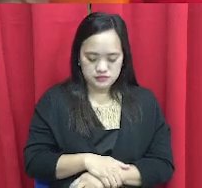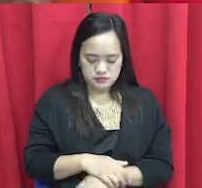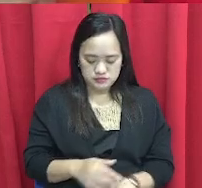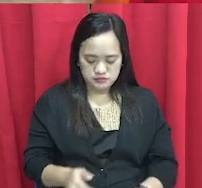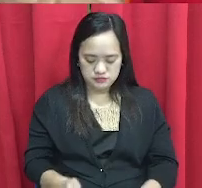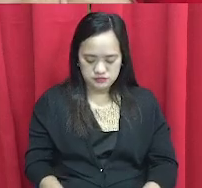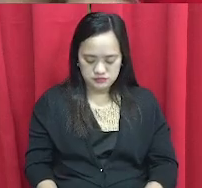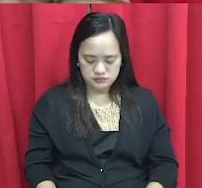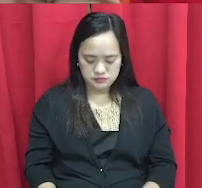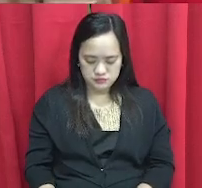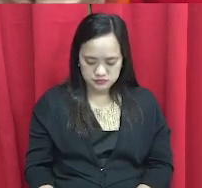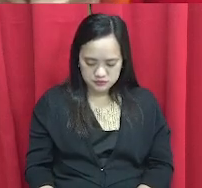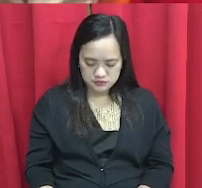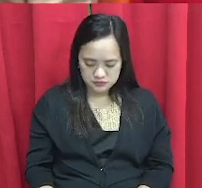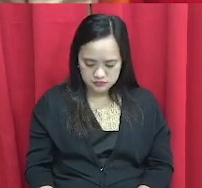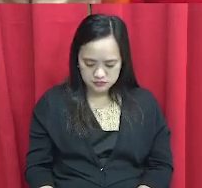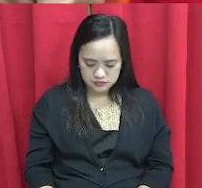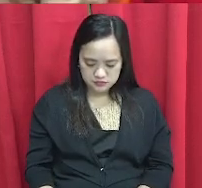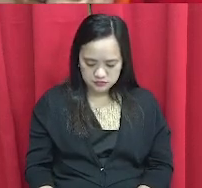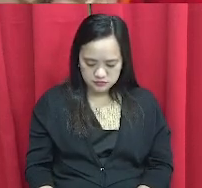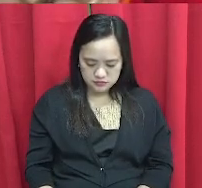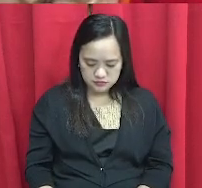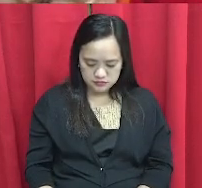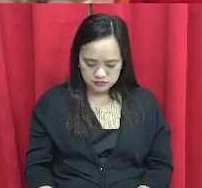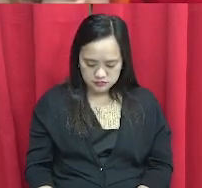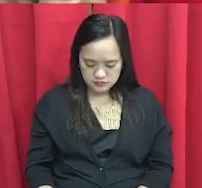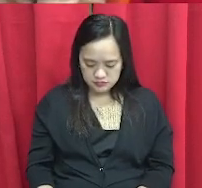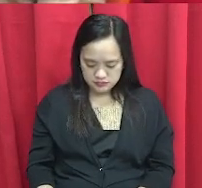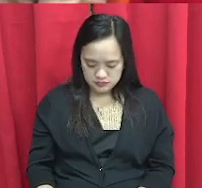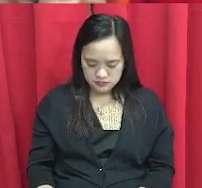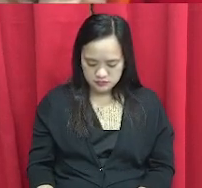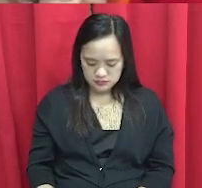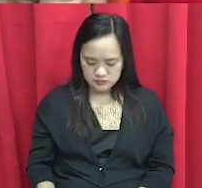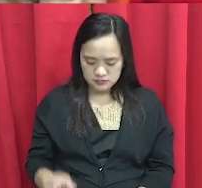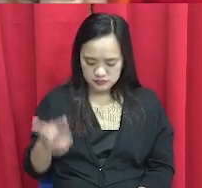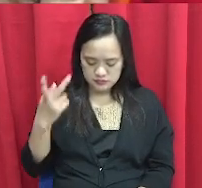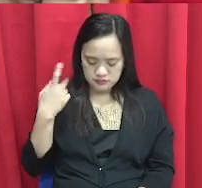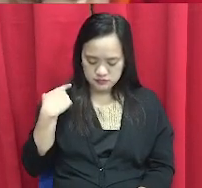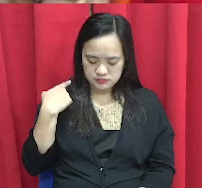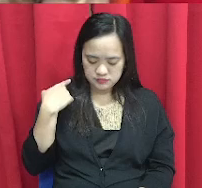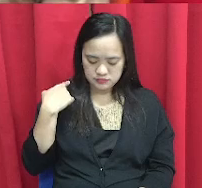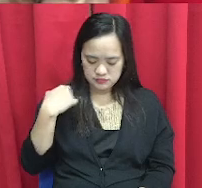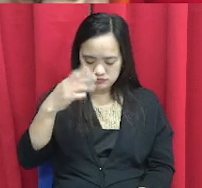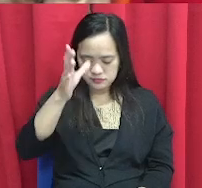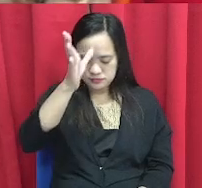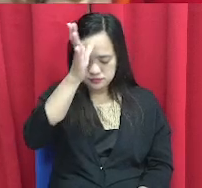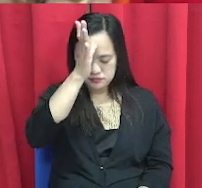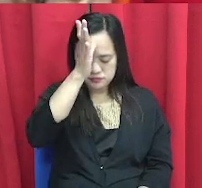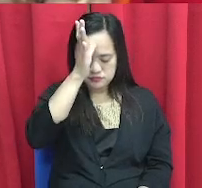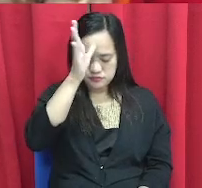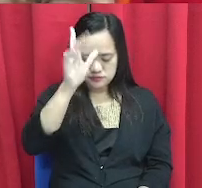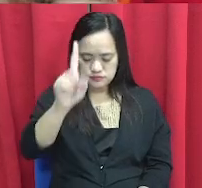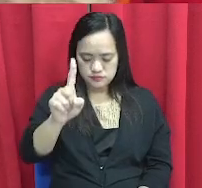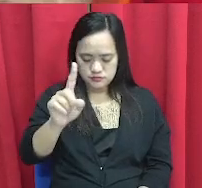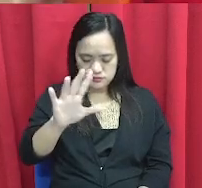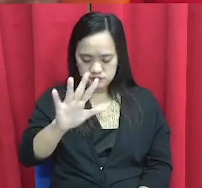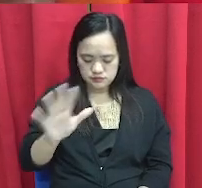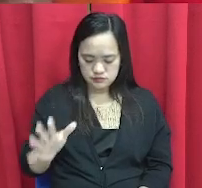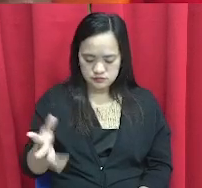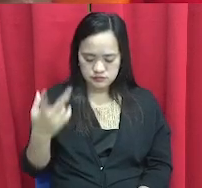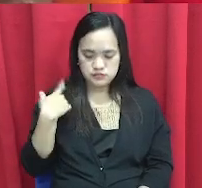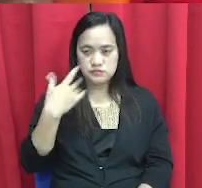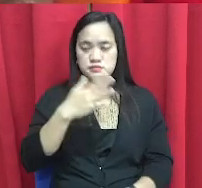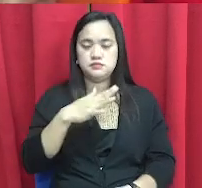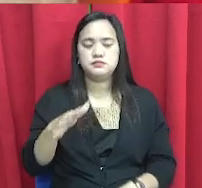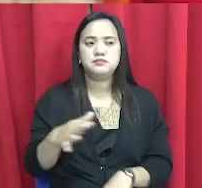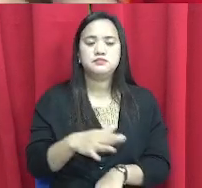lang ito isang ah mother po diyan na nag-comment na ung kanyang ah tatay o ang husband niya ay ah walang pakialam